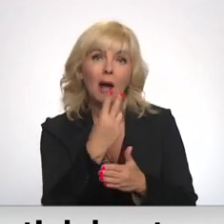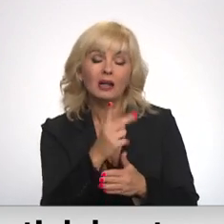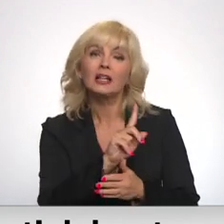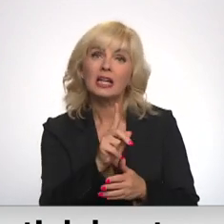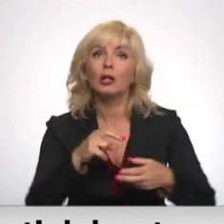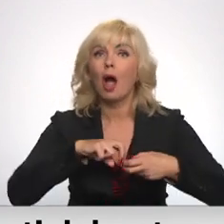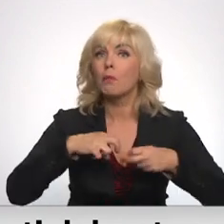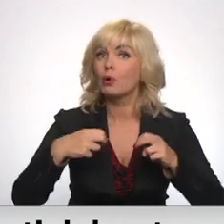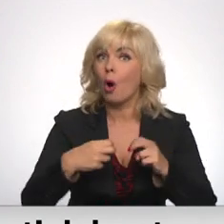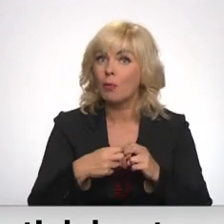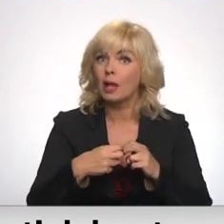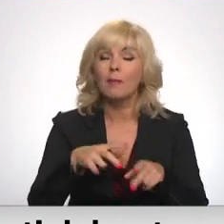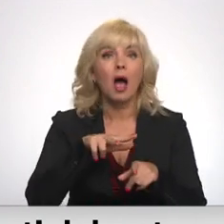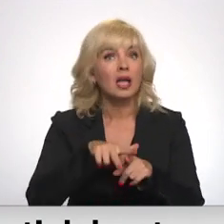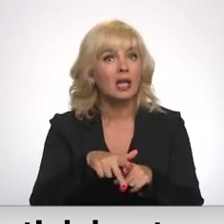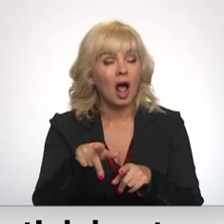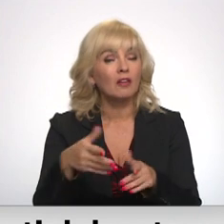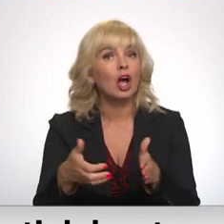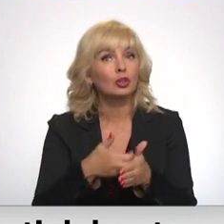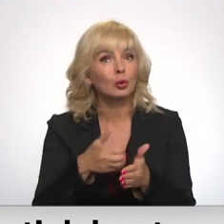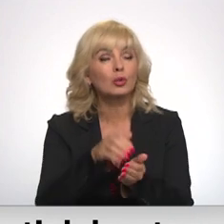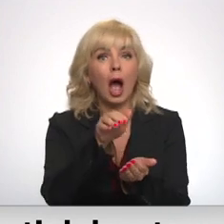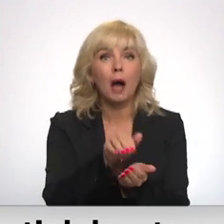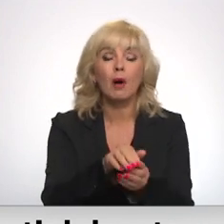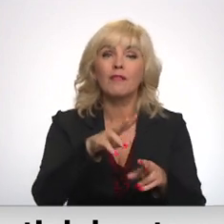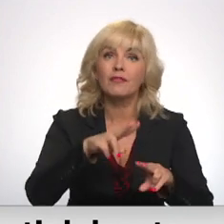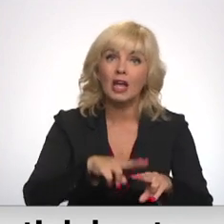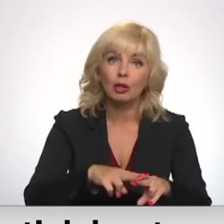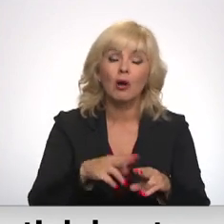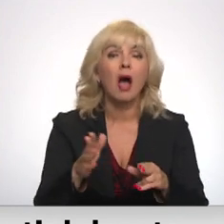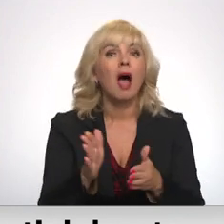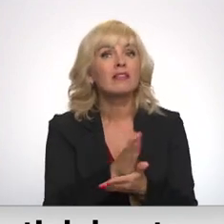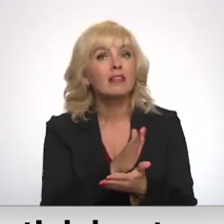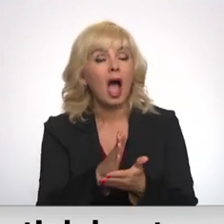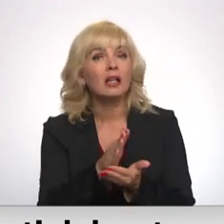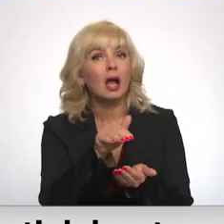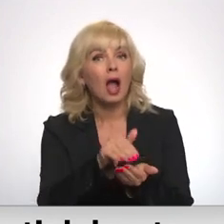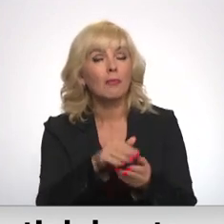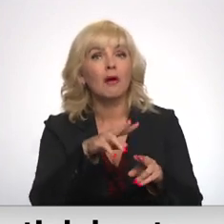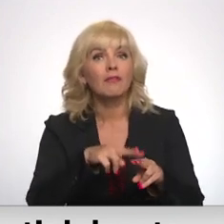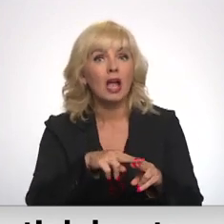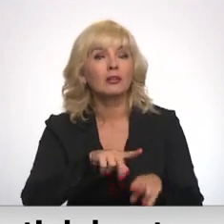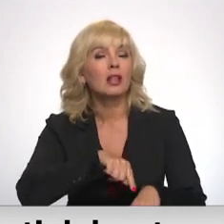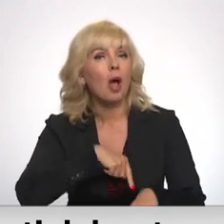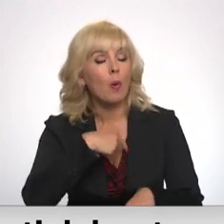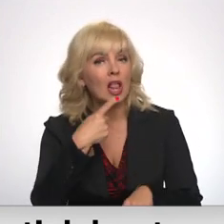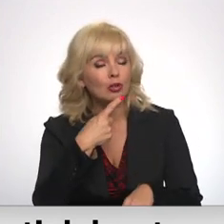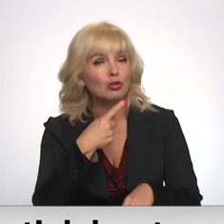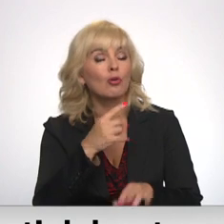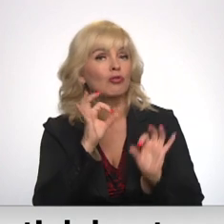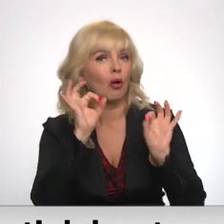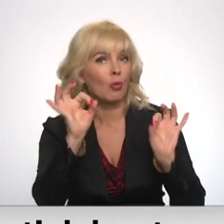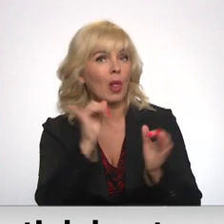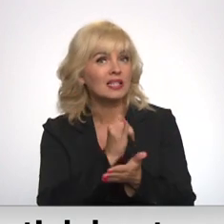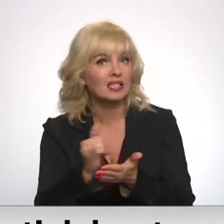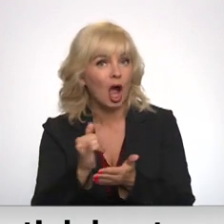problēma. Piemēram, Jelgavā trūkst apbedījumu vietu, bet daļa esošo kapu vietu netiek ilgstoši sakoptas. Un